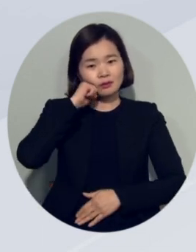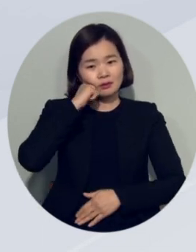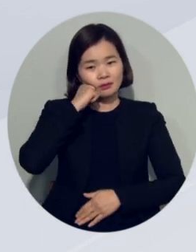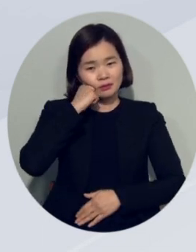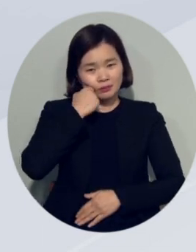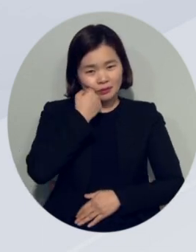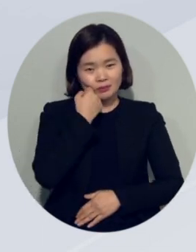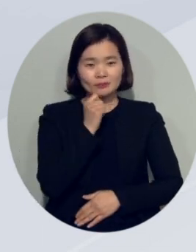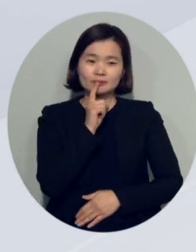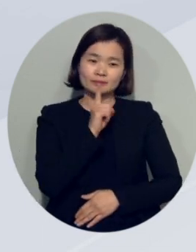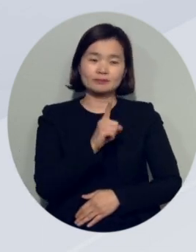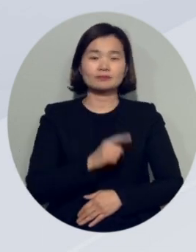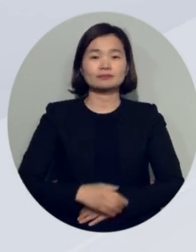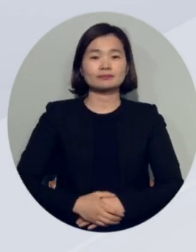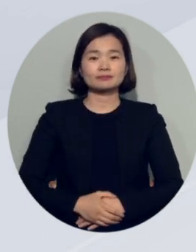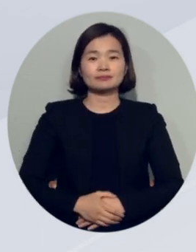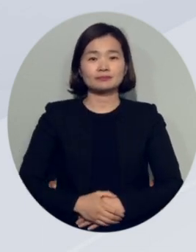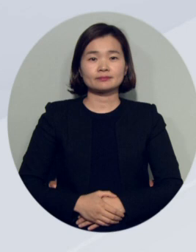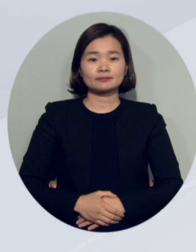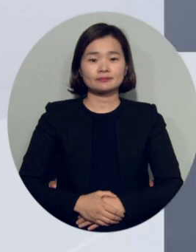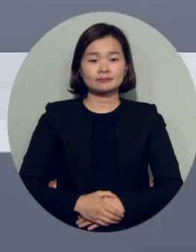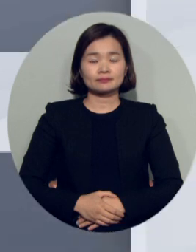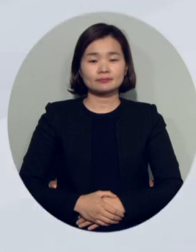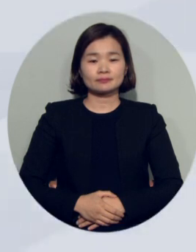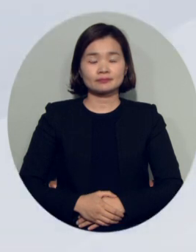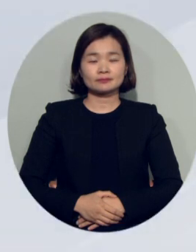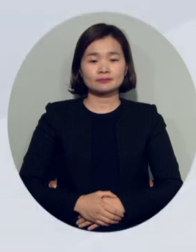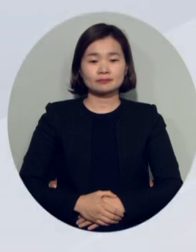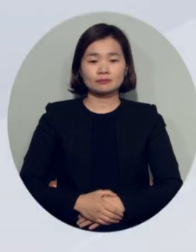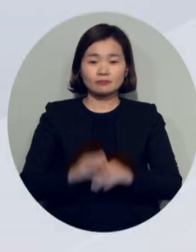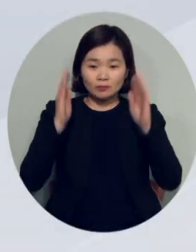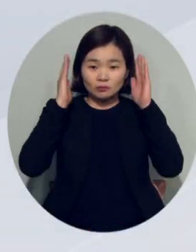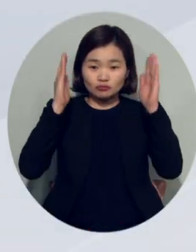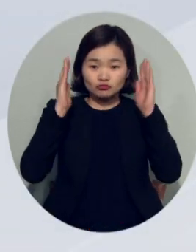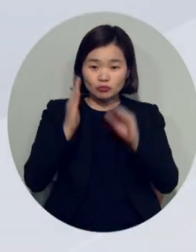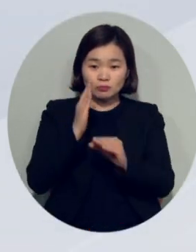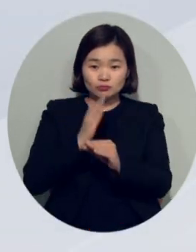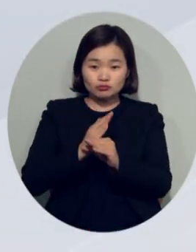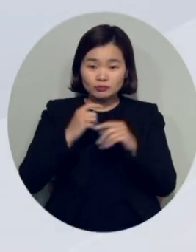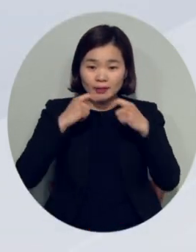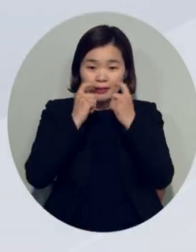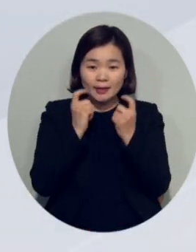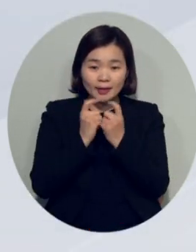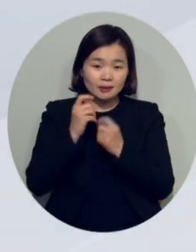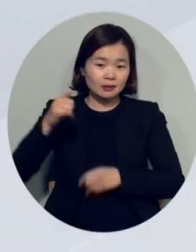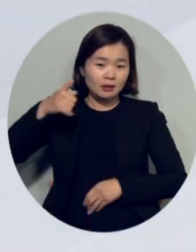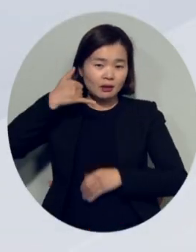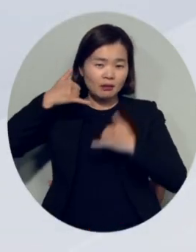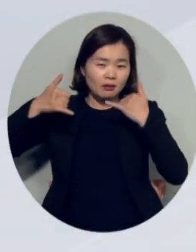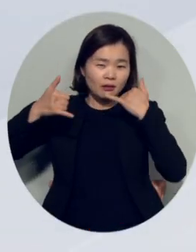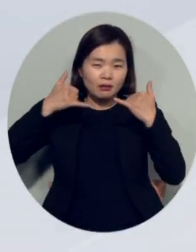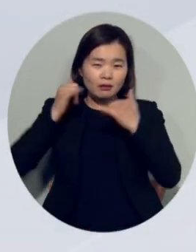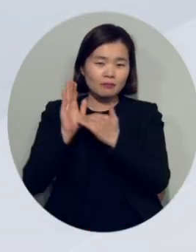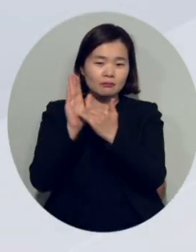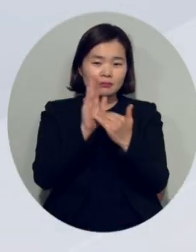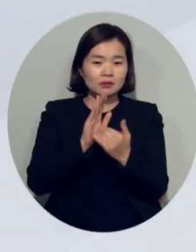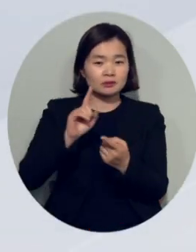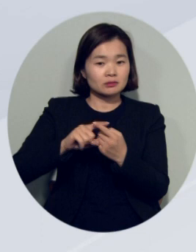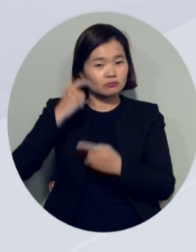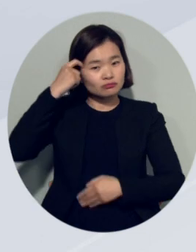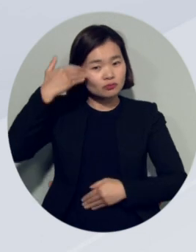받아 안을 가능성이 없다는 거고요. 수업 도중에 걸려오는 방역 관련 문의 사항이나 이런